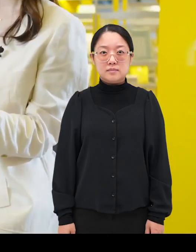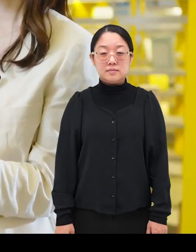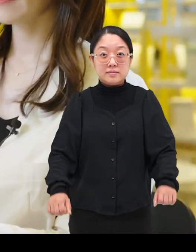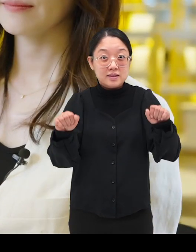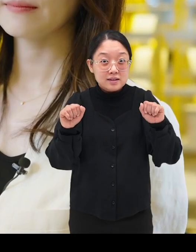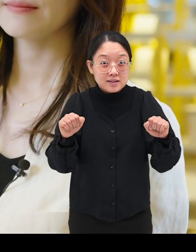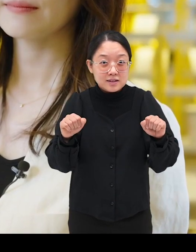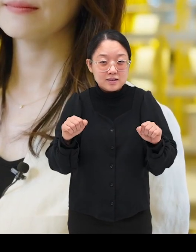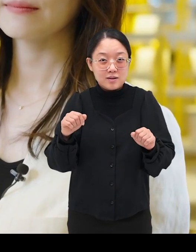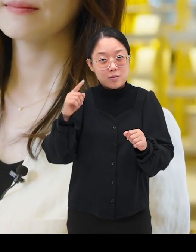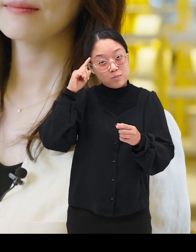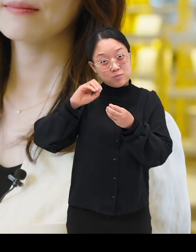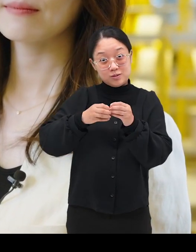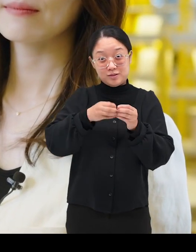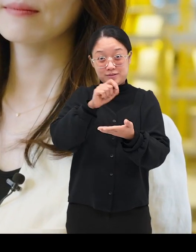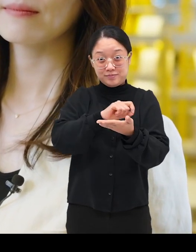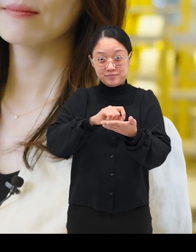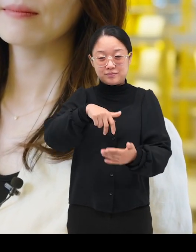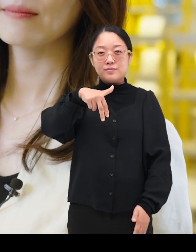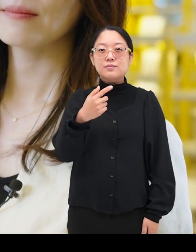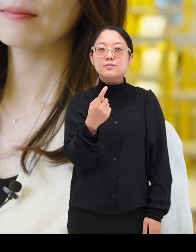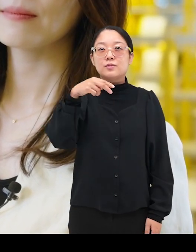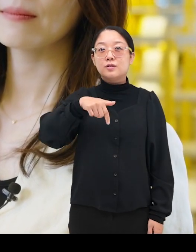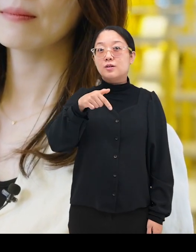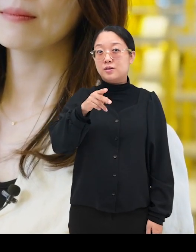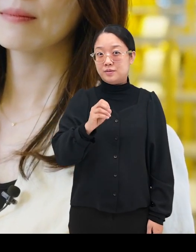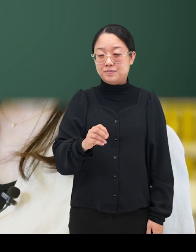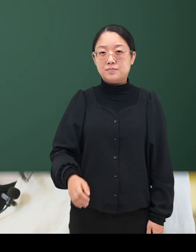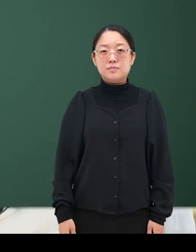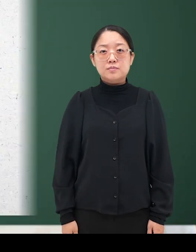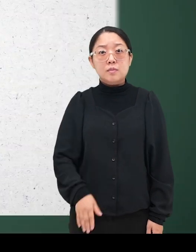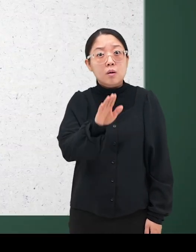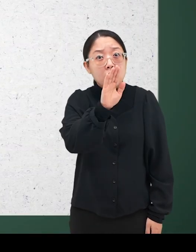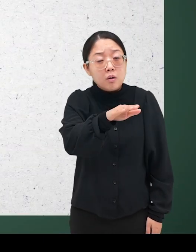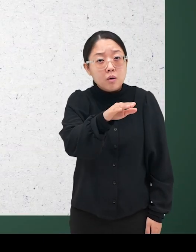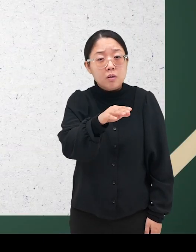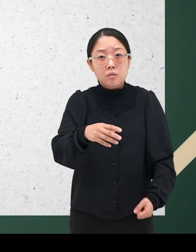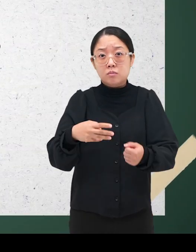네, 안녕하세요. 소설 쓰는 조수경입니다.